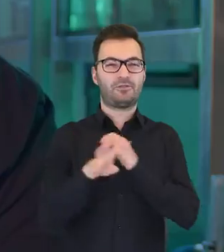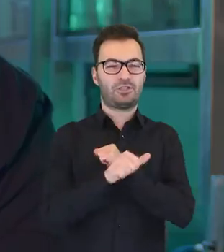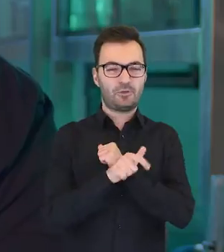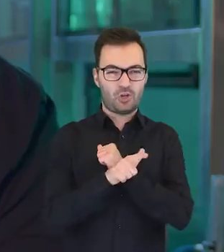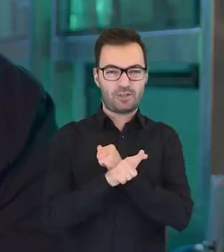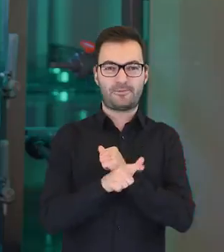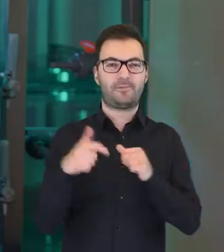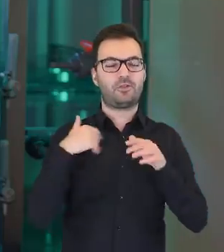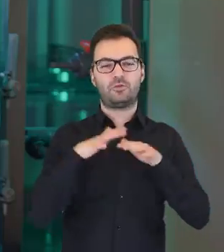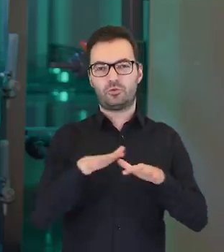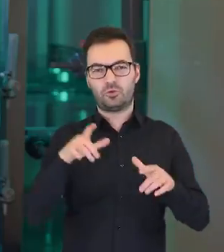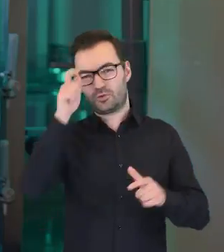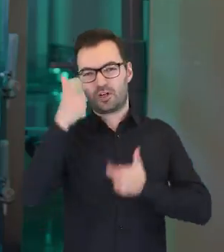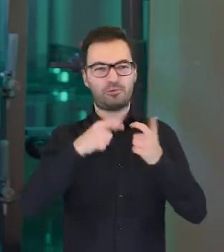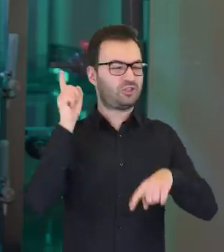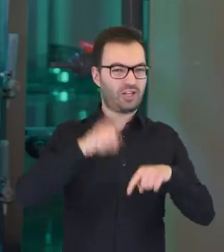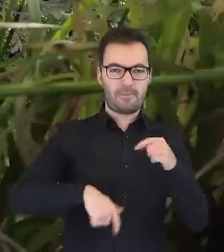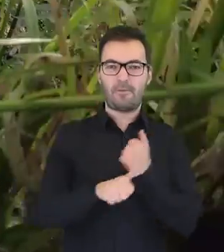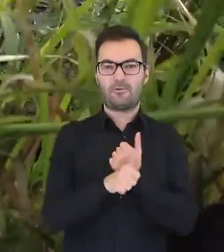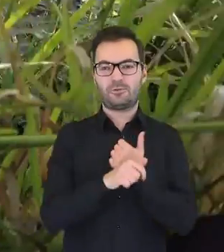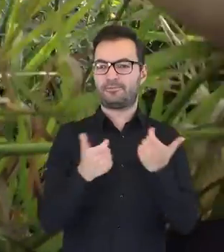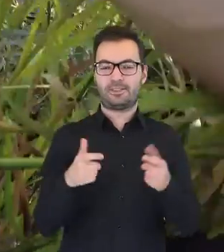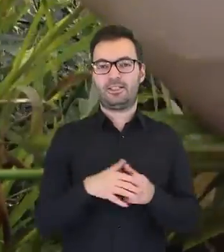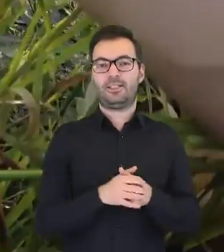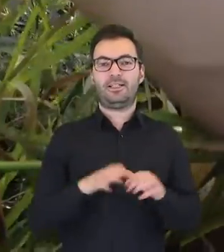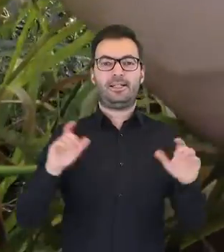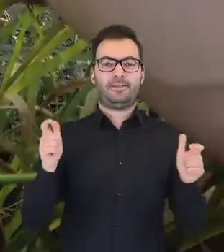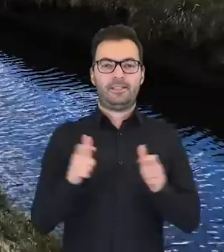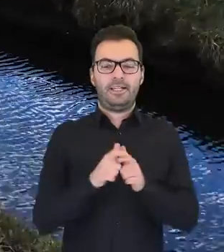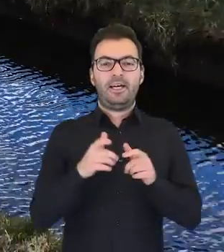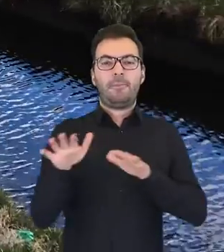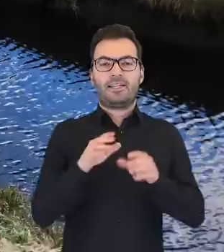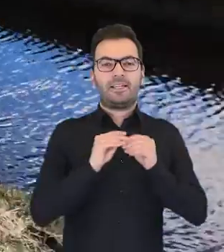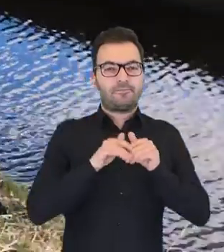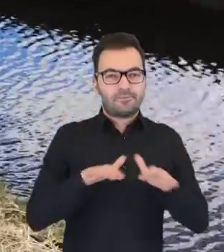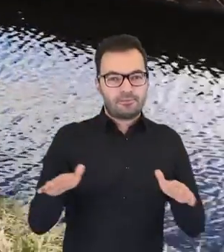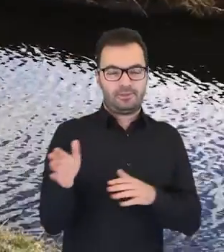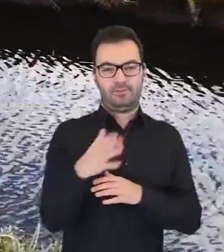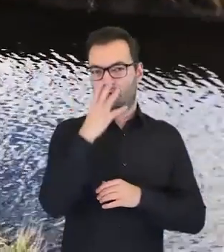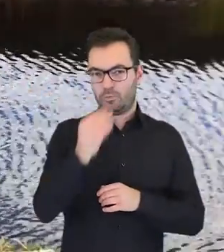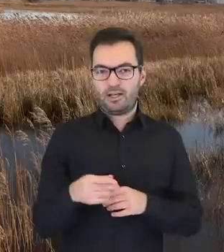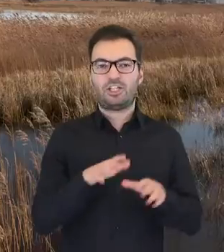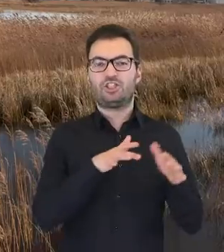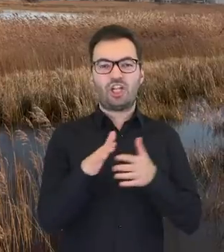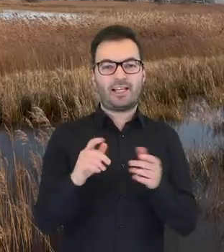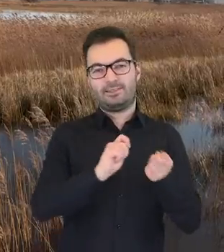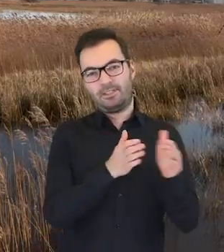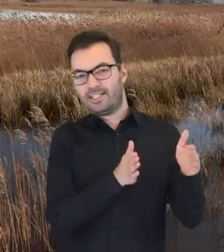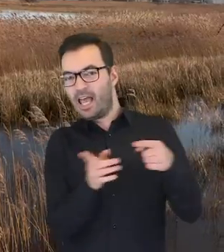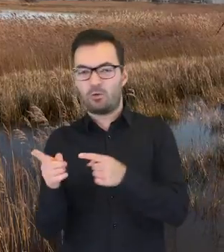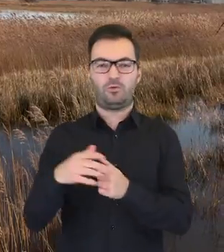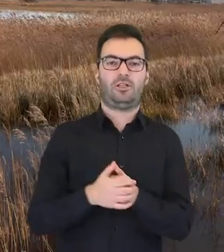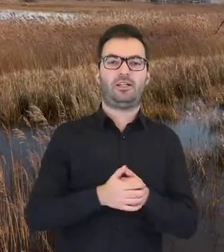doszło do szeregu działań człowieka, które spowodowały, że znikły tarliska szczupaka. Wyregulowano rzeki,